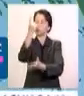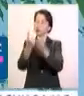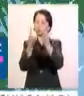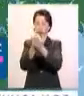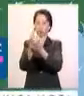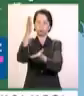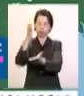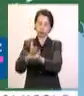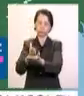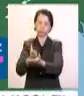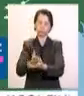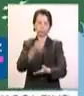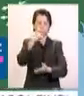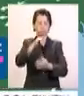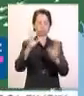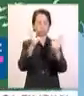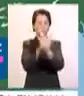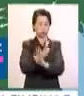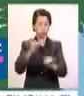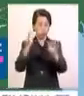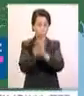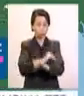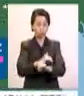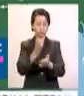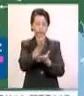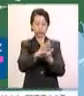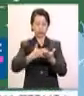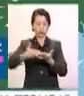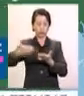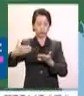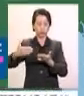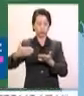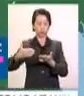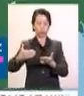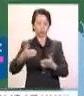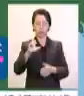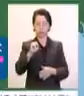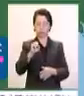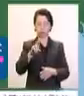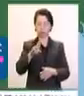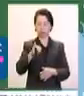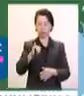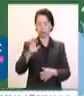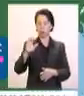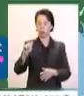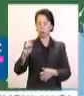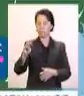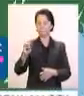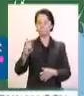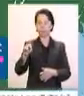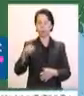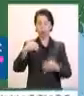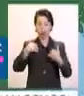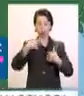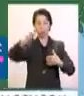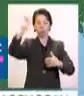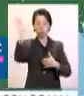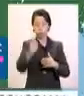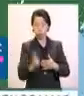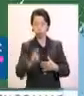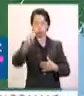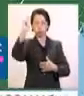jam lagi. Untuk negeri Sarawak pula, hanya bahagian Seri Aman yang masih lagi mengalami ribut petir ketika